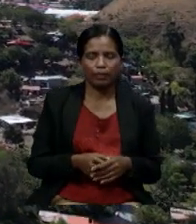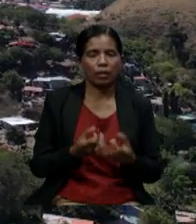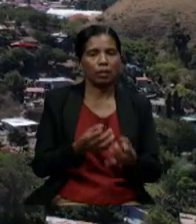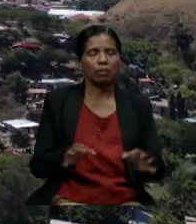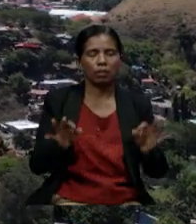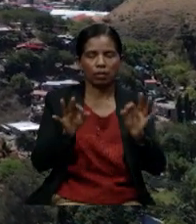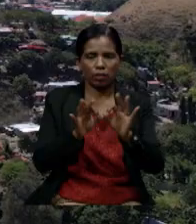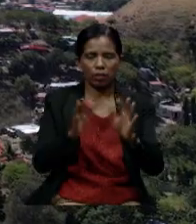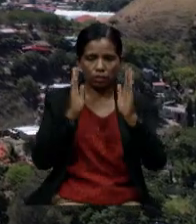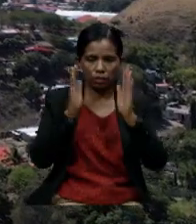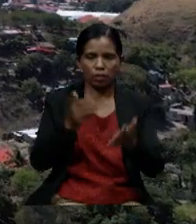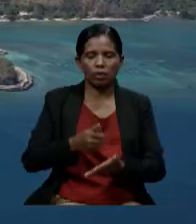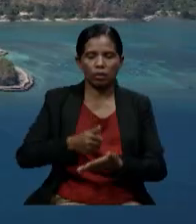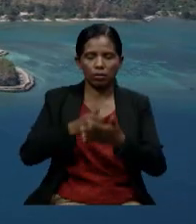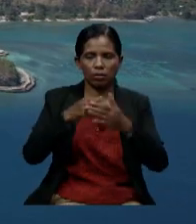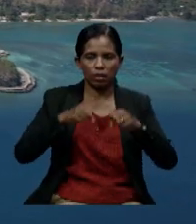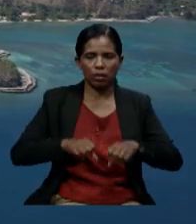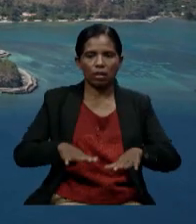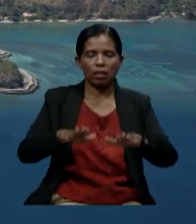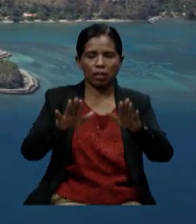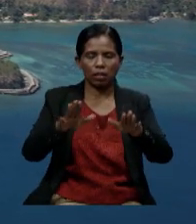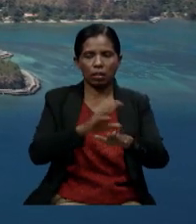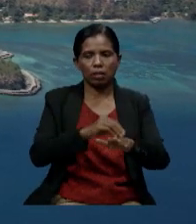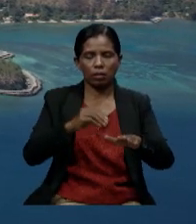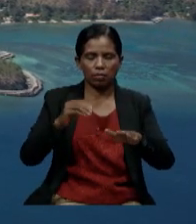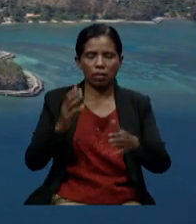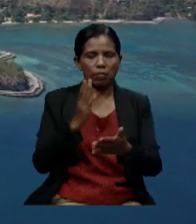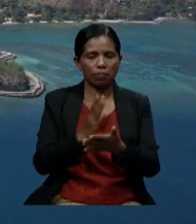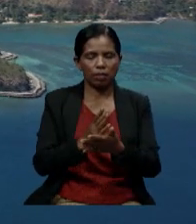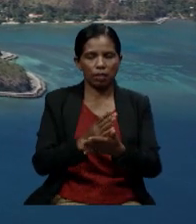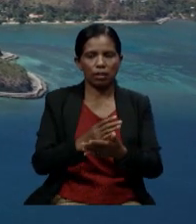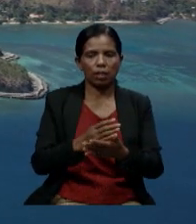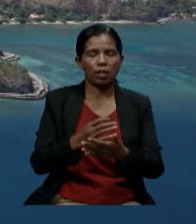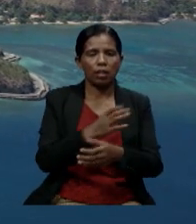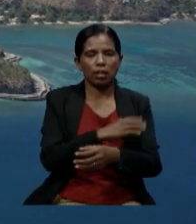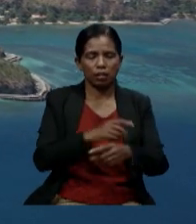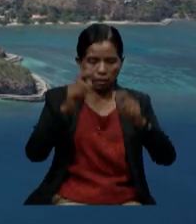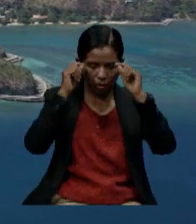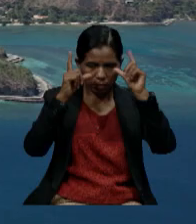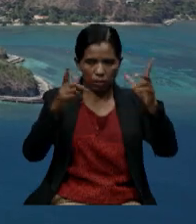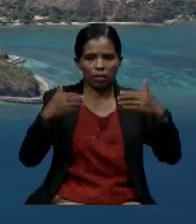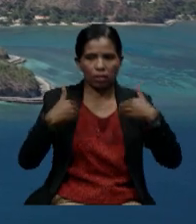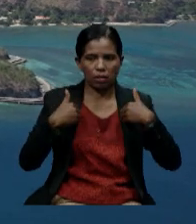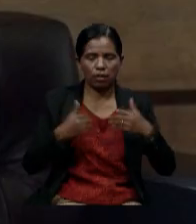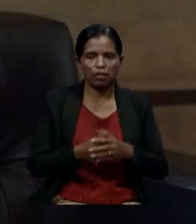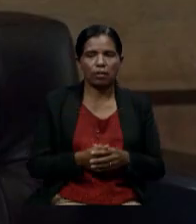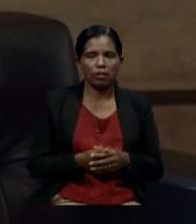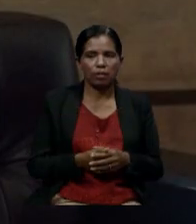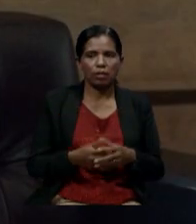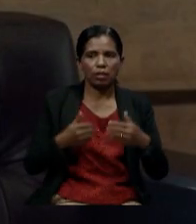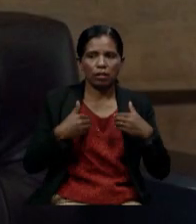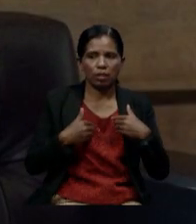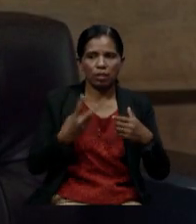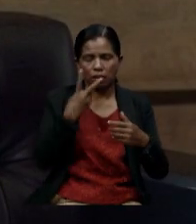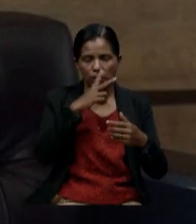Importante Taumatam Batassi Ibung, atu bele prevene estragos ba biodiversidade Nebe Timor-Leste Iha. E a potencial voto, Rodi